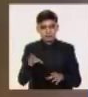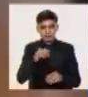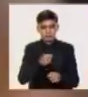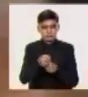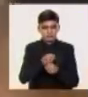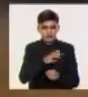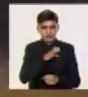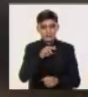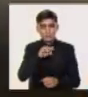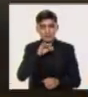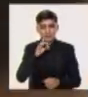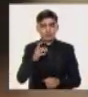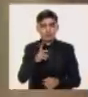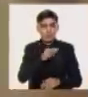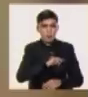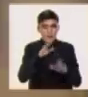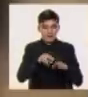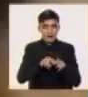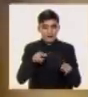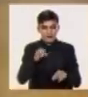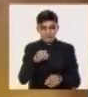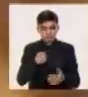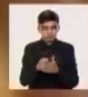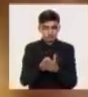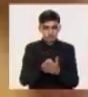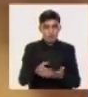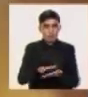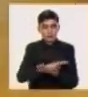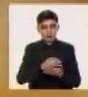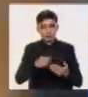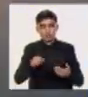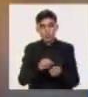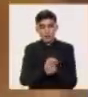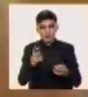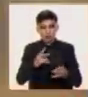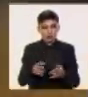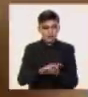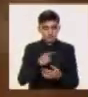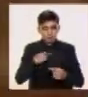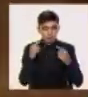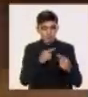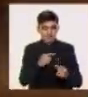спикера парламента, а оппозиция объявила, что будет добиваться отмены договора. Пашинян заявил, что